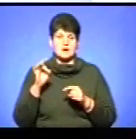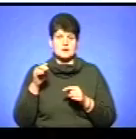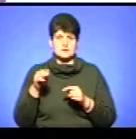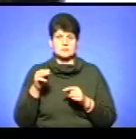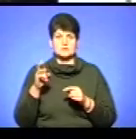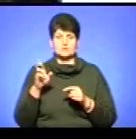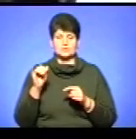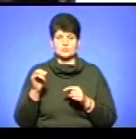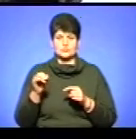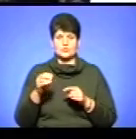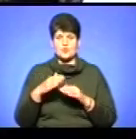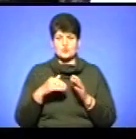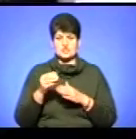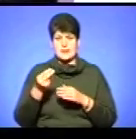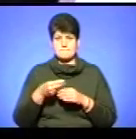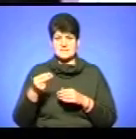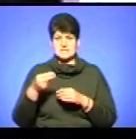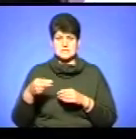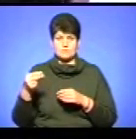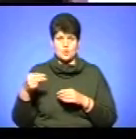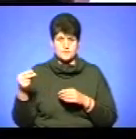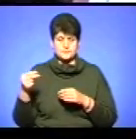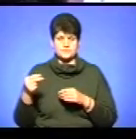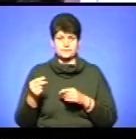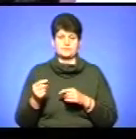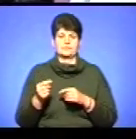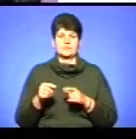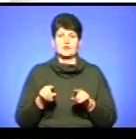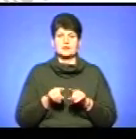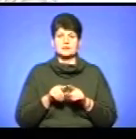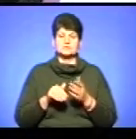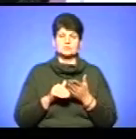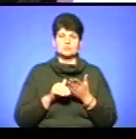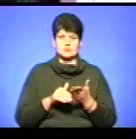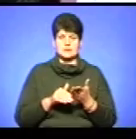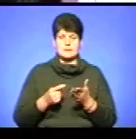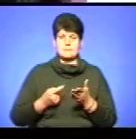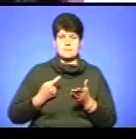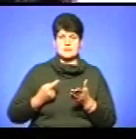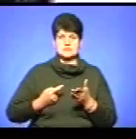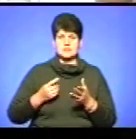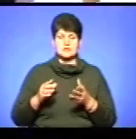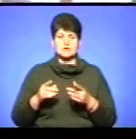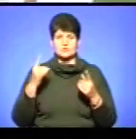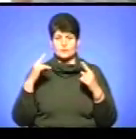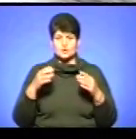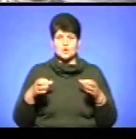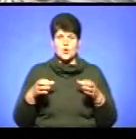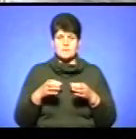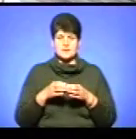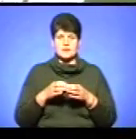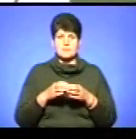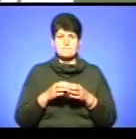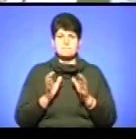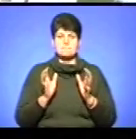письмо каліграфічне. Долучилися майстрині із творчого об'єднання «Берегиня»,